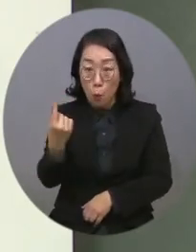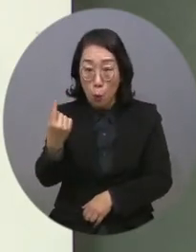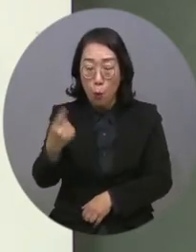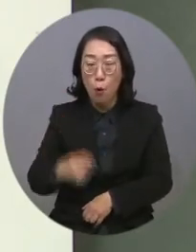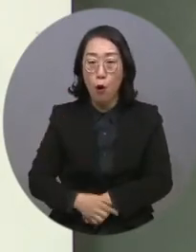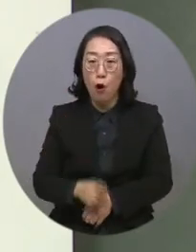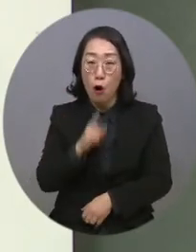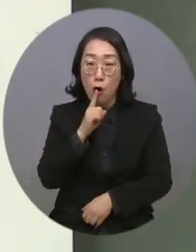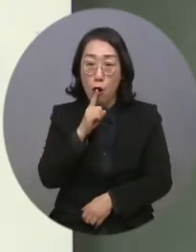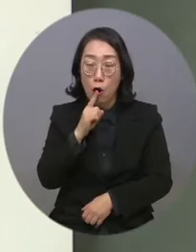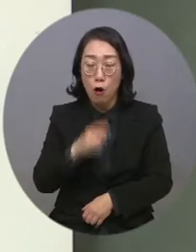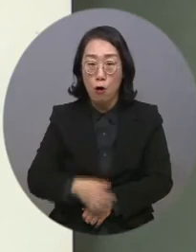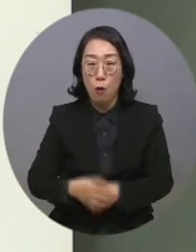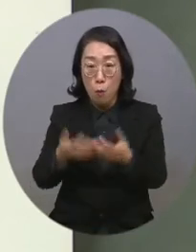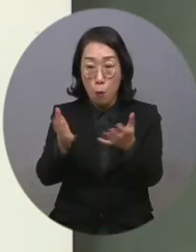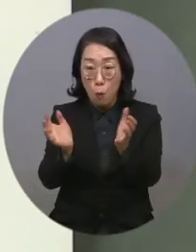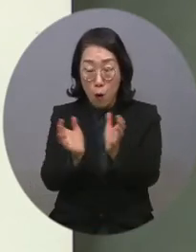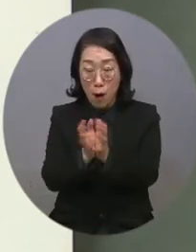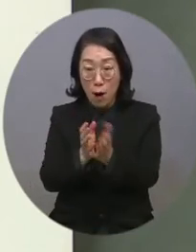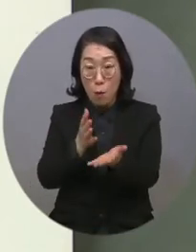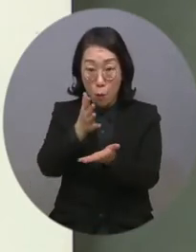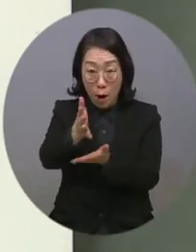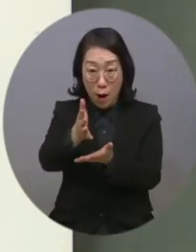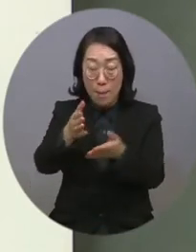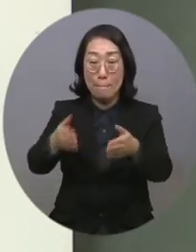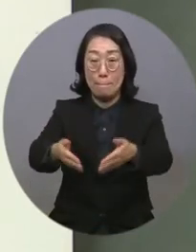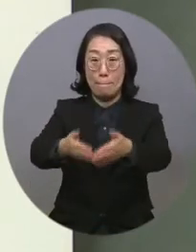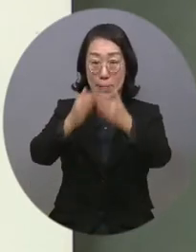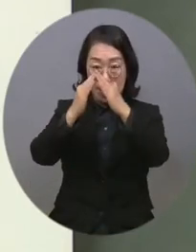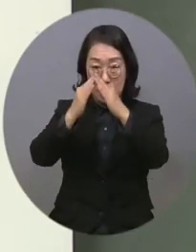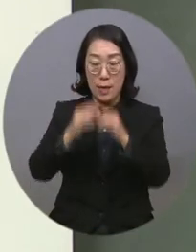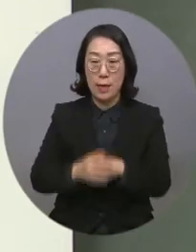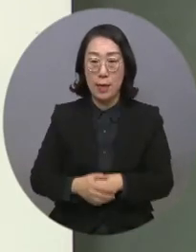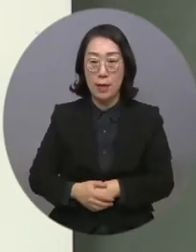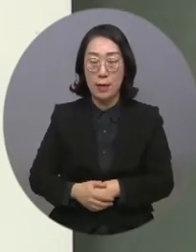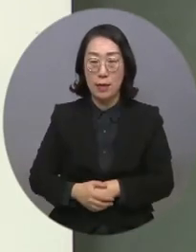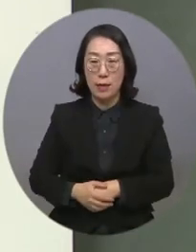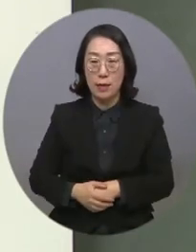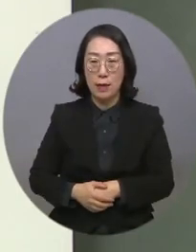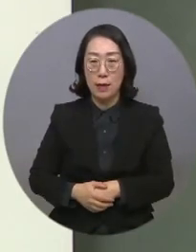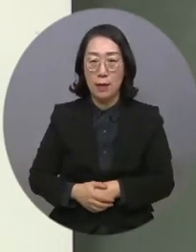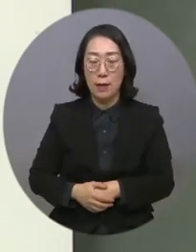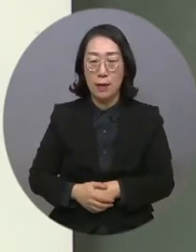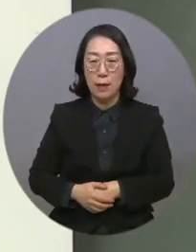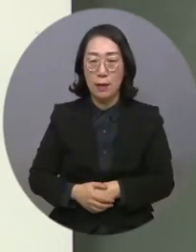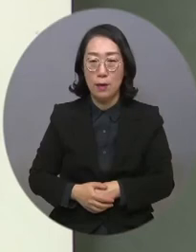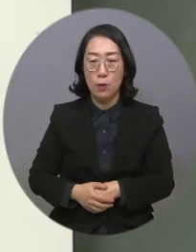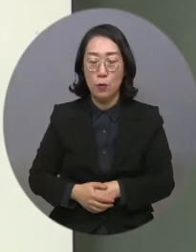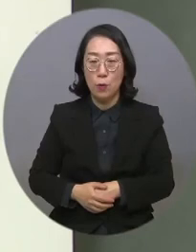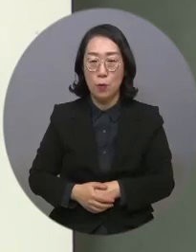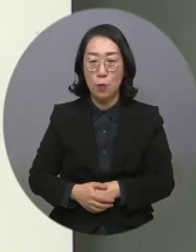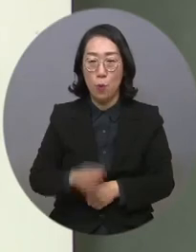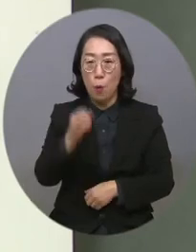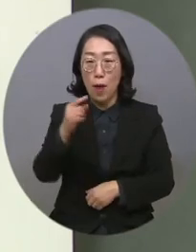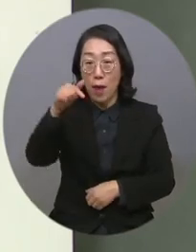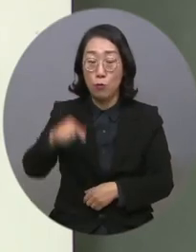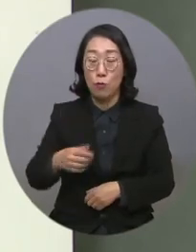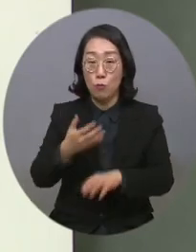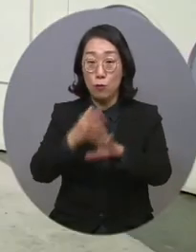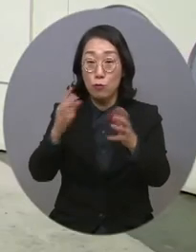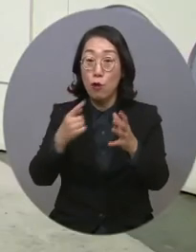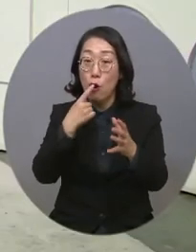체코어학과를 개설을 하시고 외국어 대학 모교에 대한 깊은 애정을 피력하신